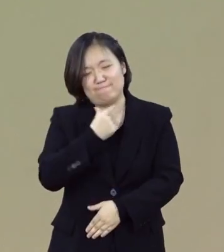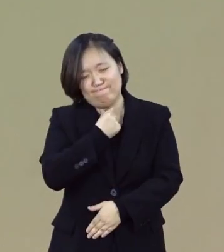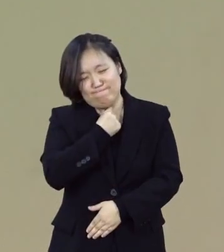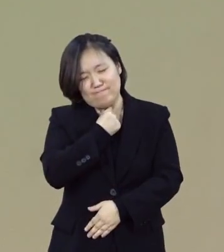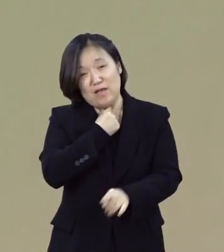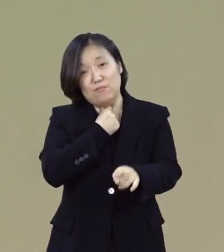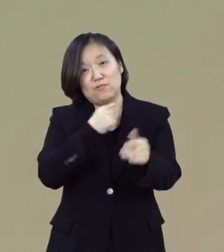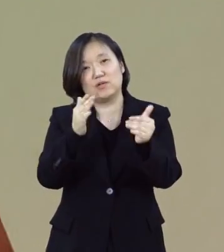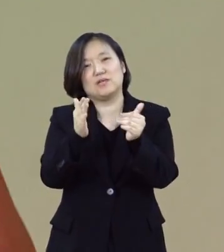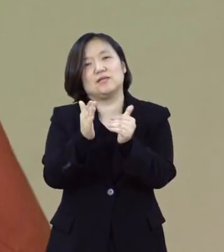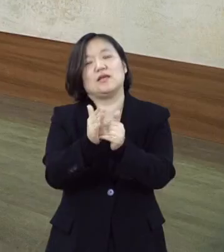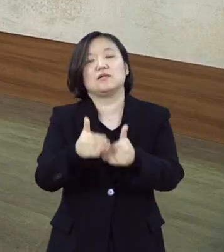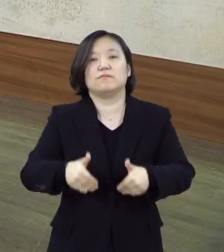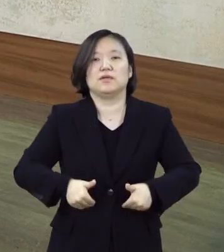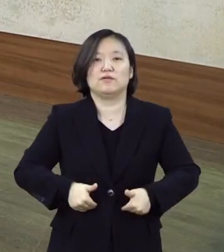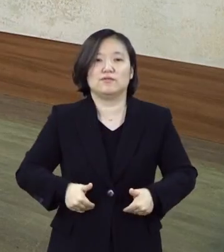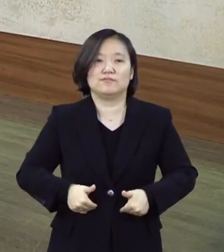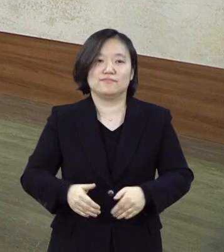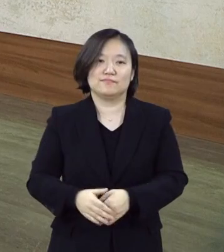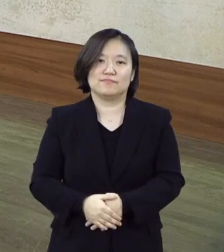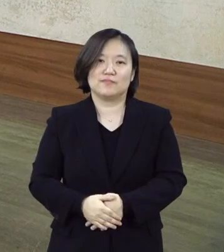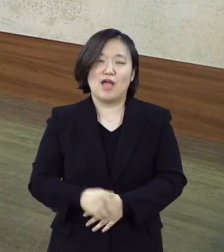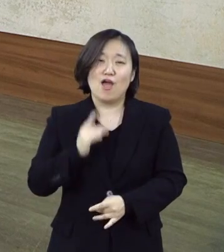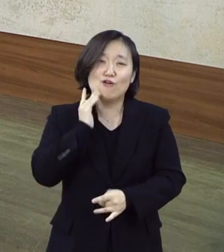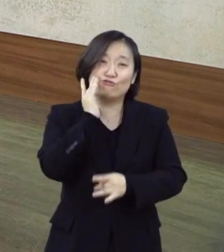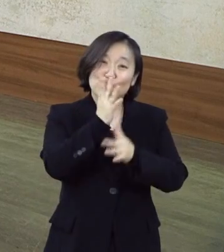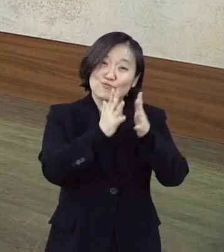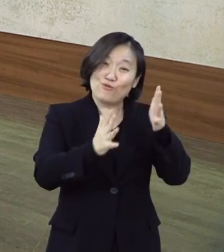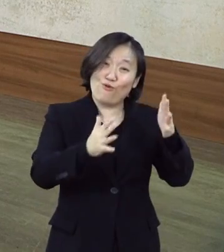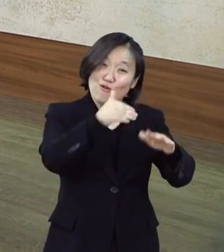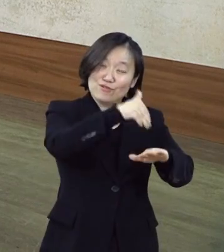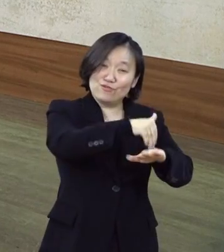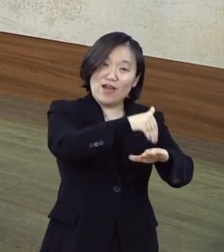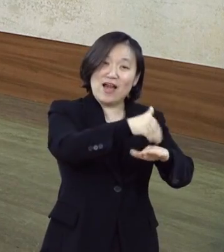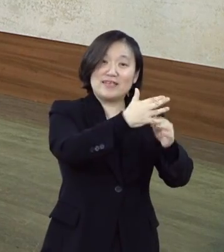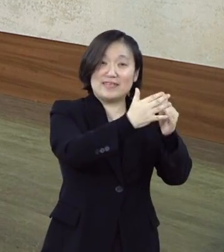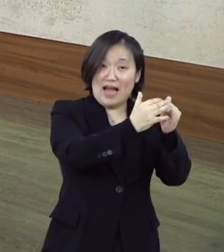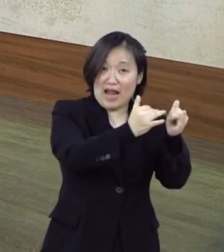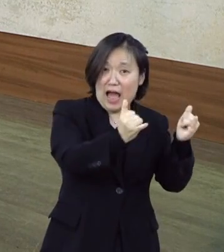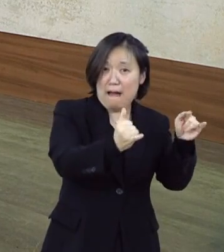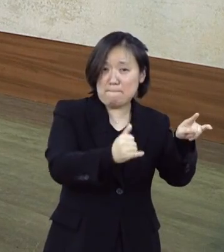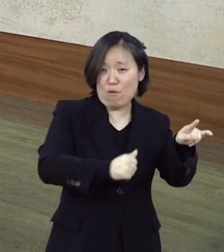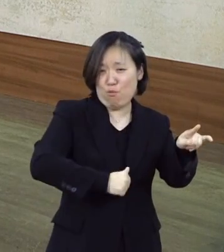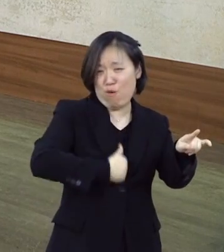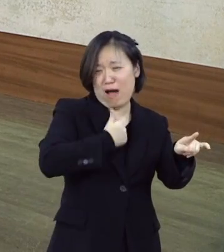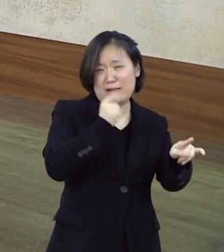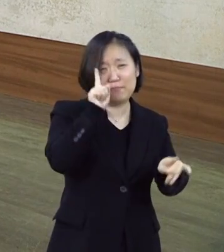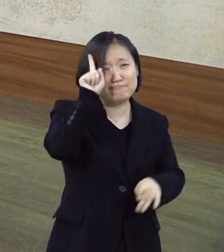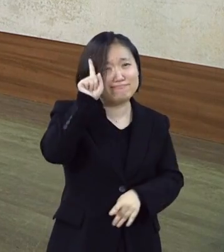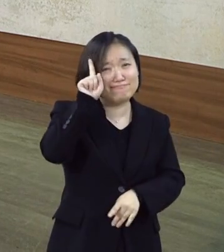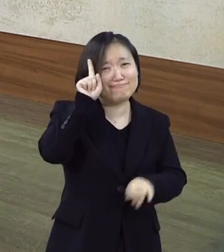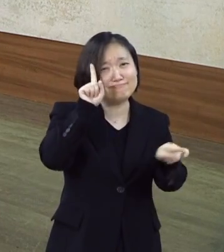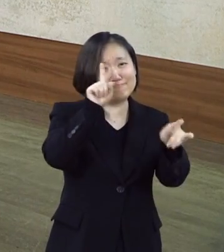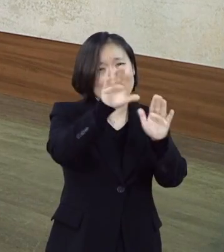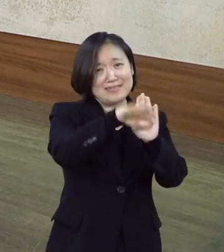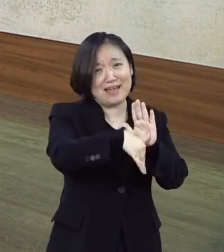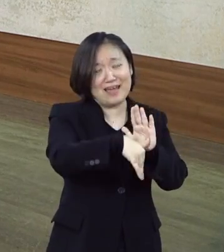마무리하시기 바랍니다. 그 숲속의 수행자가 화가 나고 짜증날